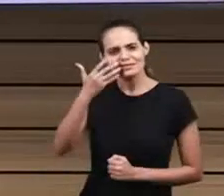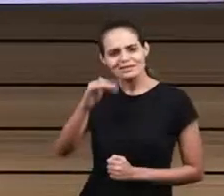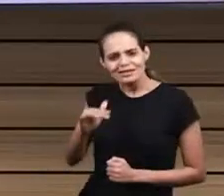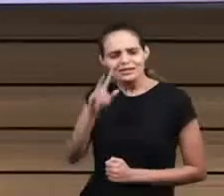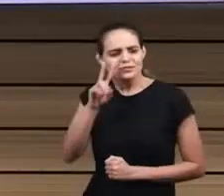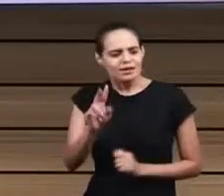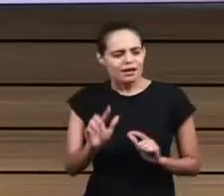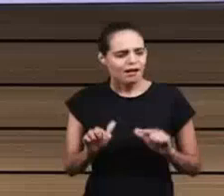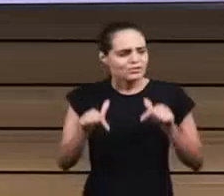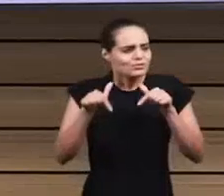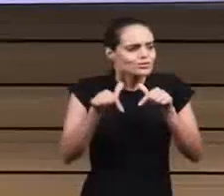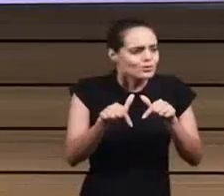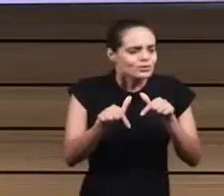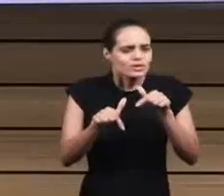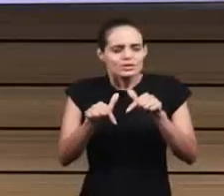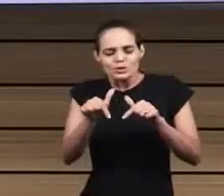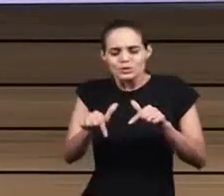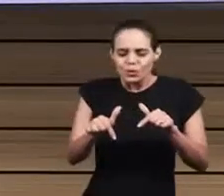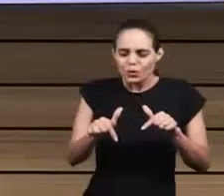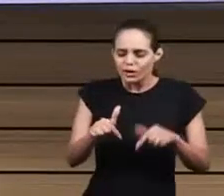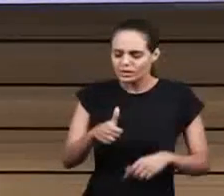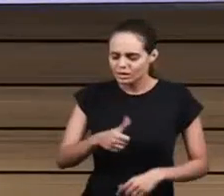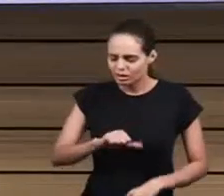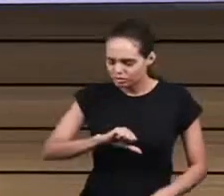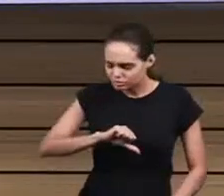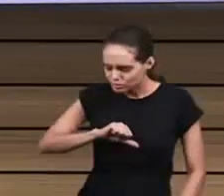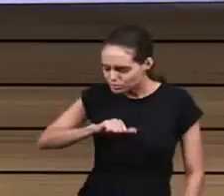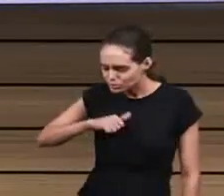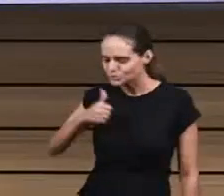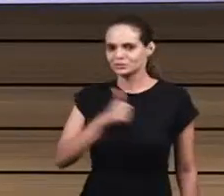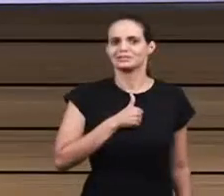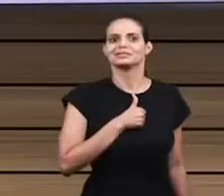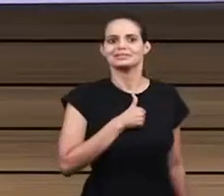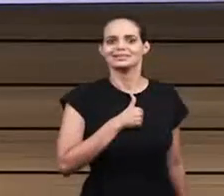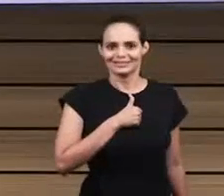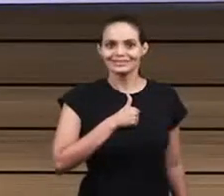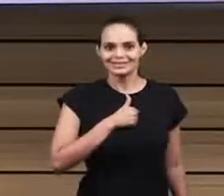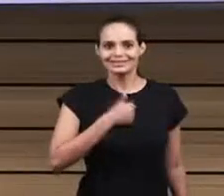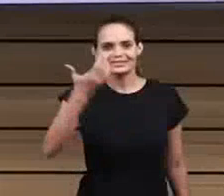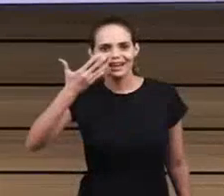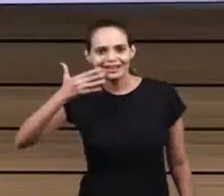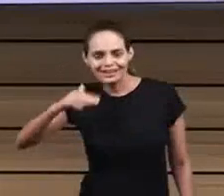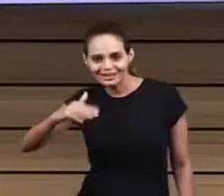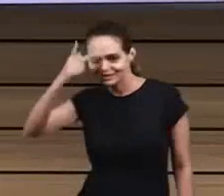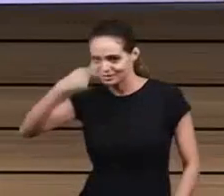deine Fähigkeit. Und in diesen kleinen Handlungen schaffen wir im Kind